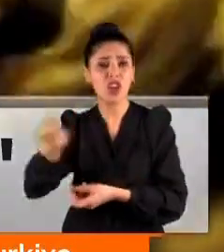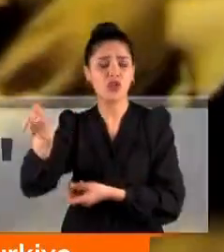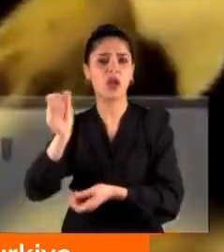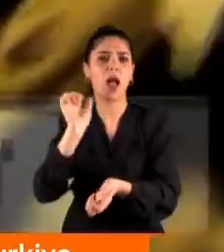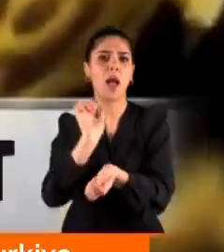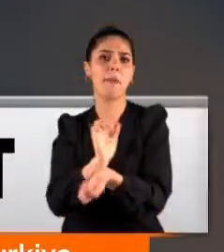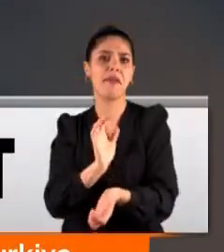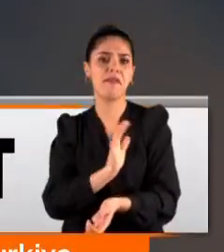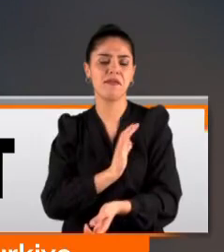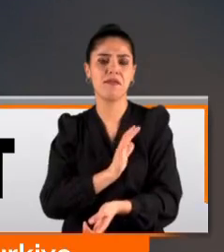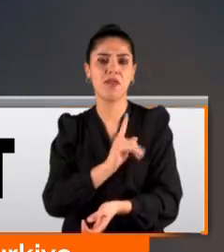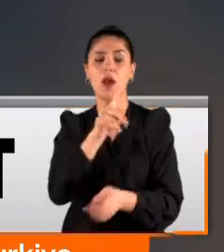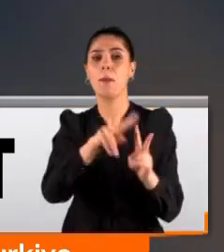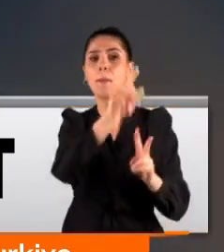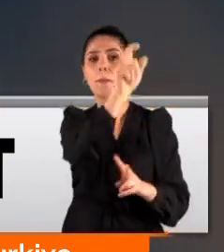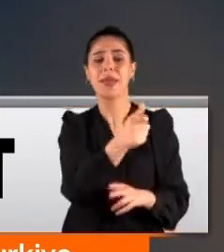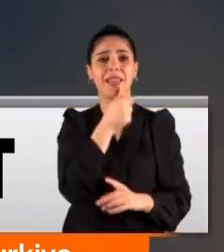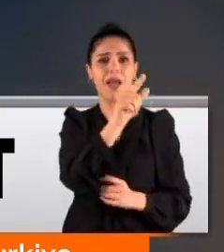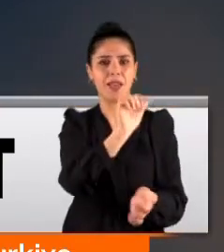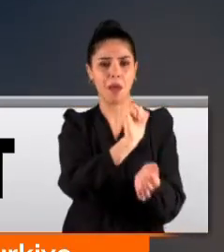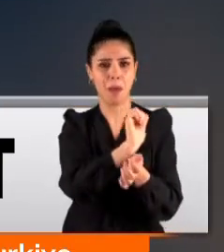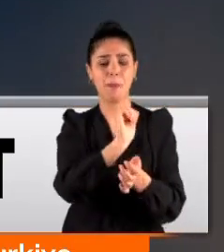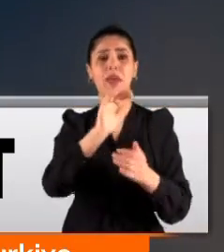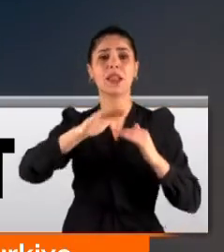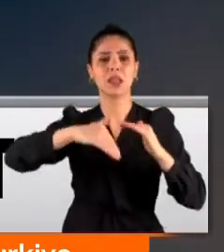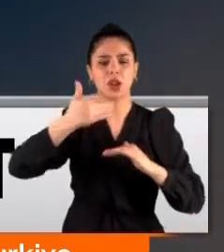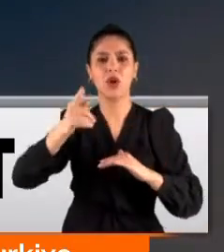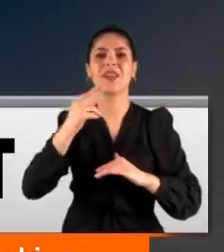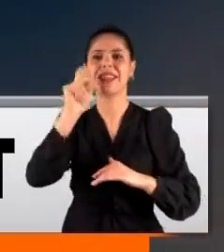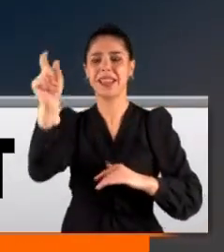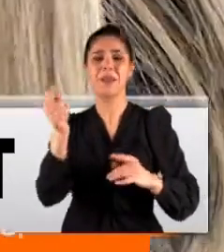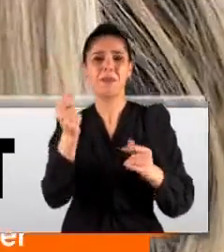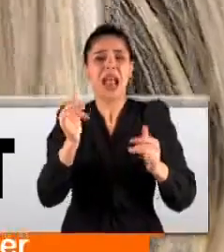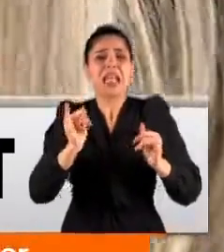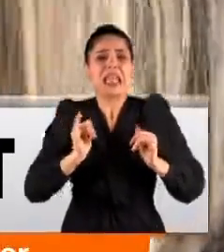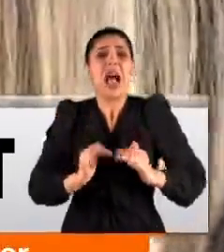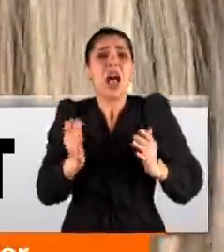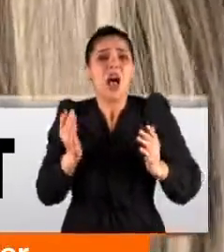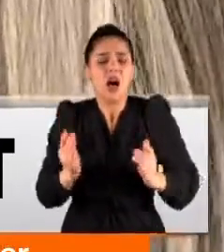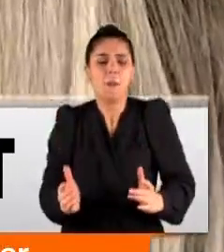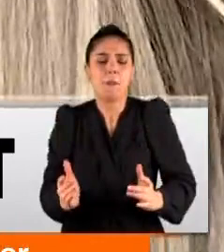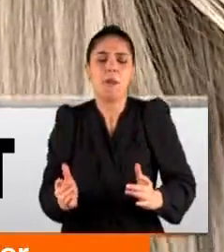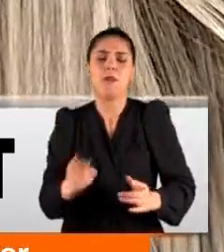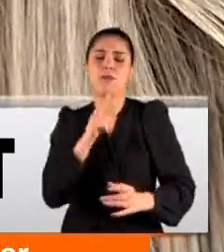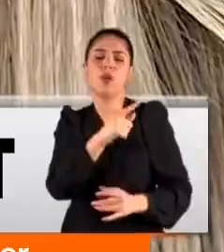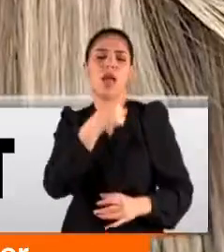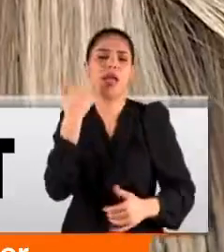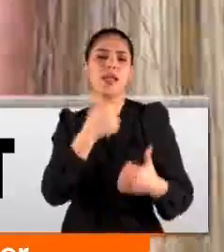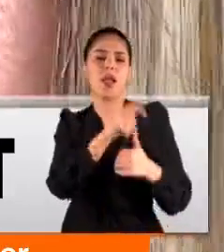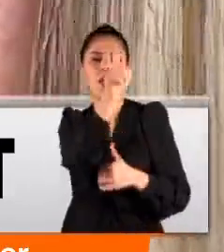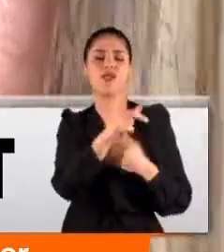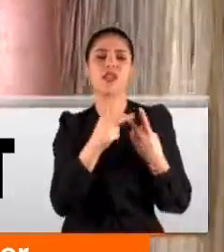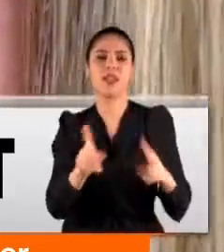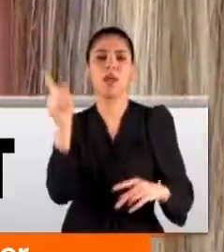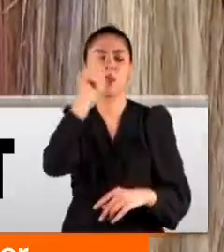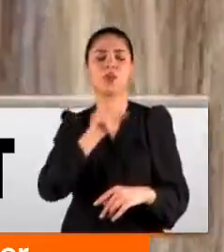Hayatını cehenneme çeviren Mithat Topal'ın hapse girmesiyle bir nebze de olsa rahat nefes almıştı ama kabus eski eşinin serbest